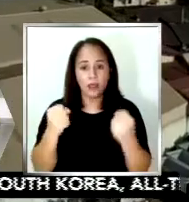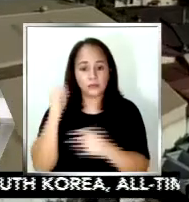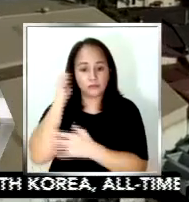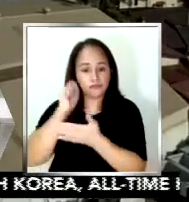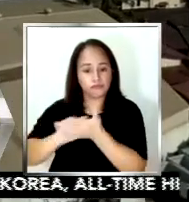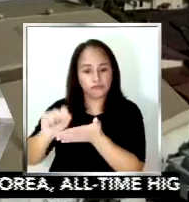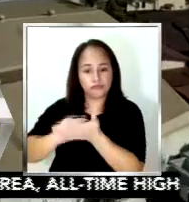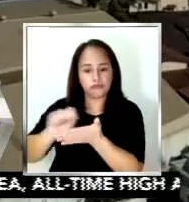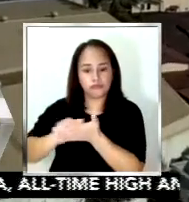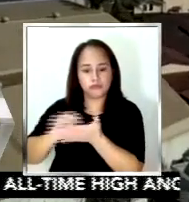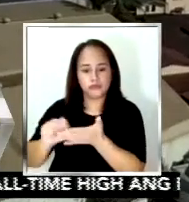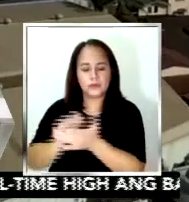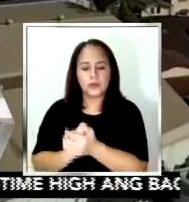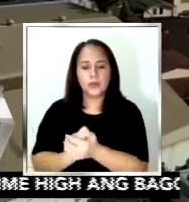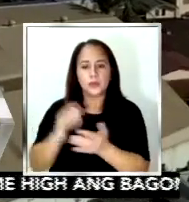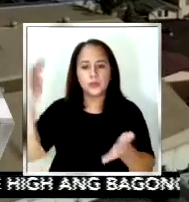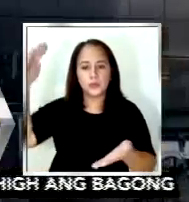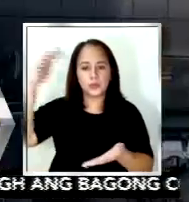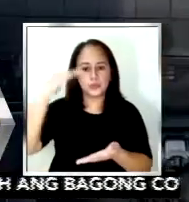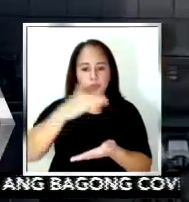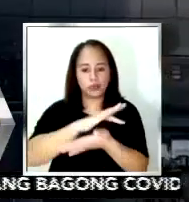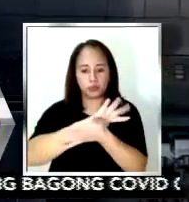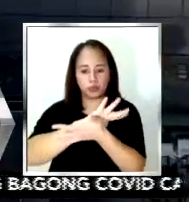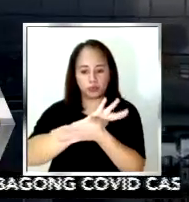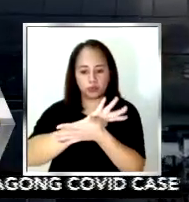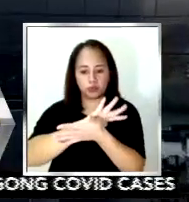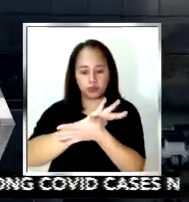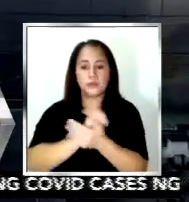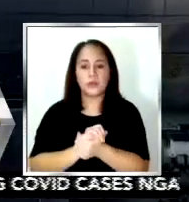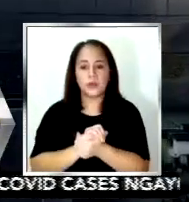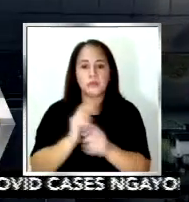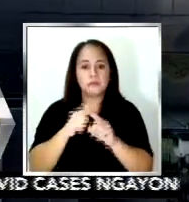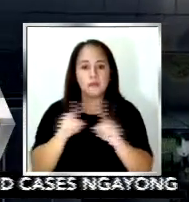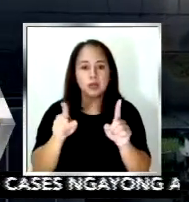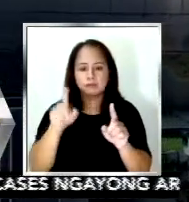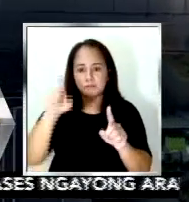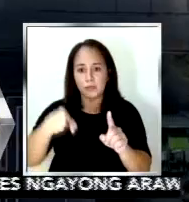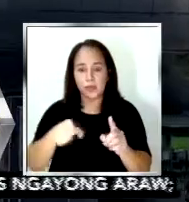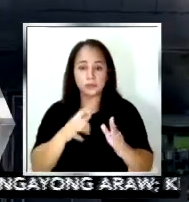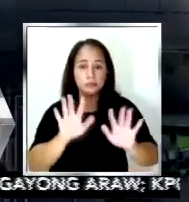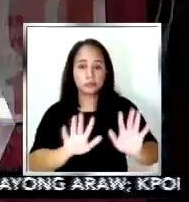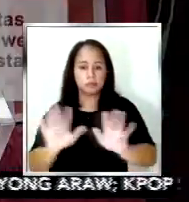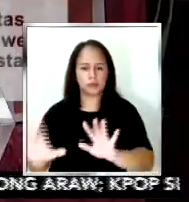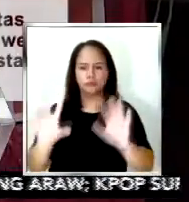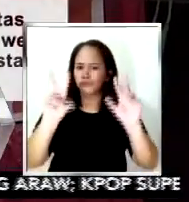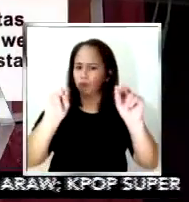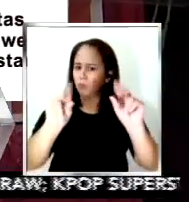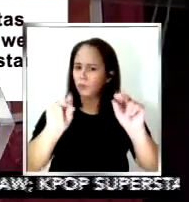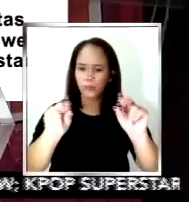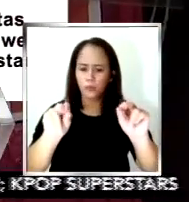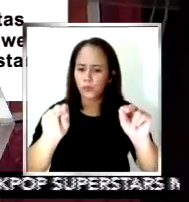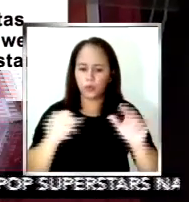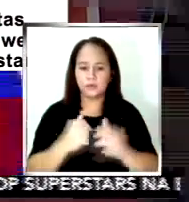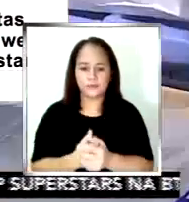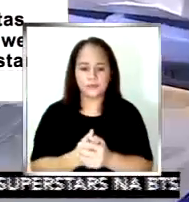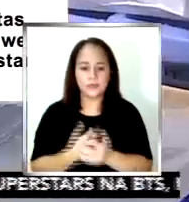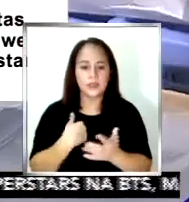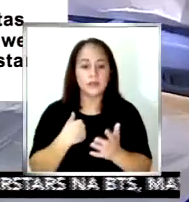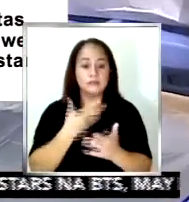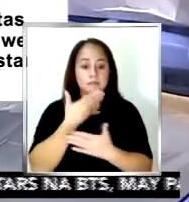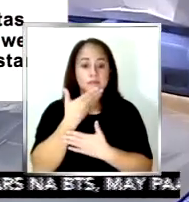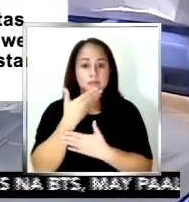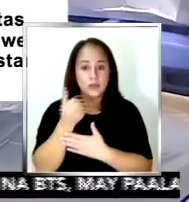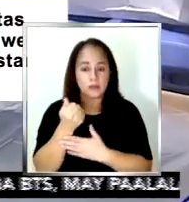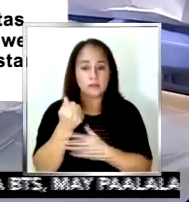bababa na ang mga kaso ng COVID-19 sa bansa, pero di tayo dapat maging kampante ngayong holiday season. Mainam daw na magbigay ng mga